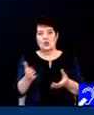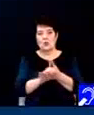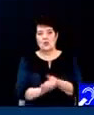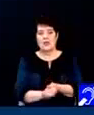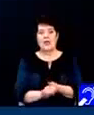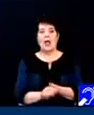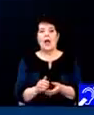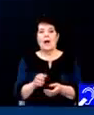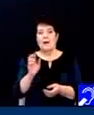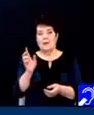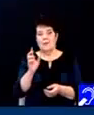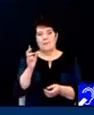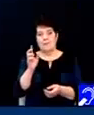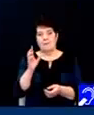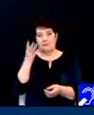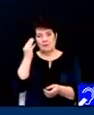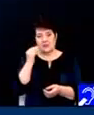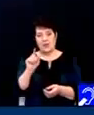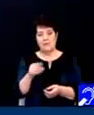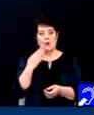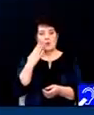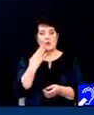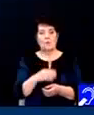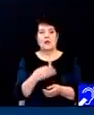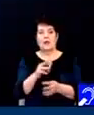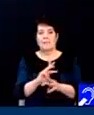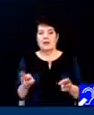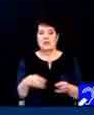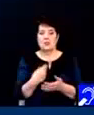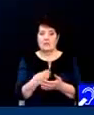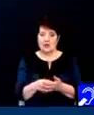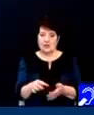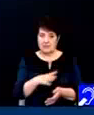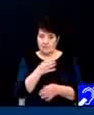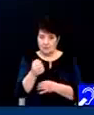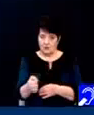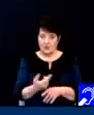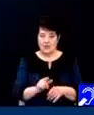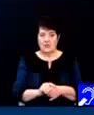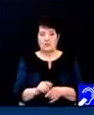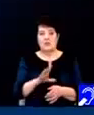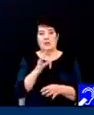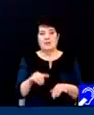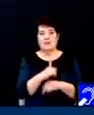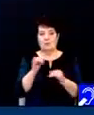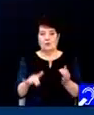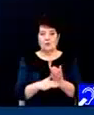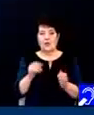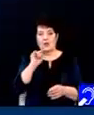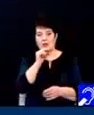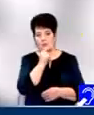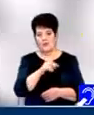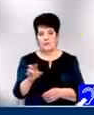Basarabiei cu România. Ulterior este numit ministru al finanțelor în acest prim guvern, contribuind semnificativ la dezvoltarea economică